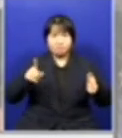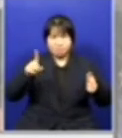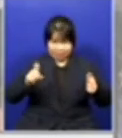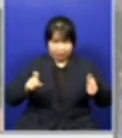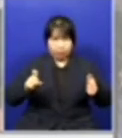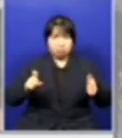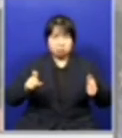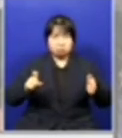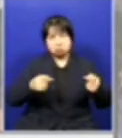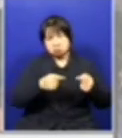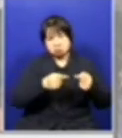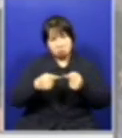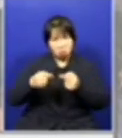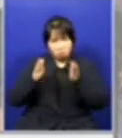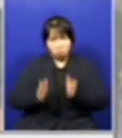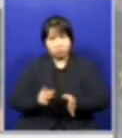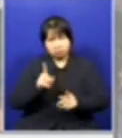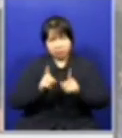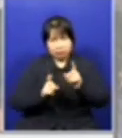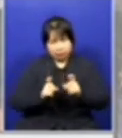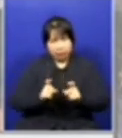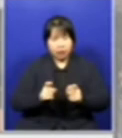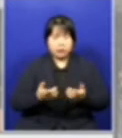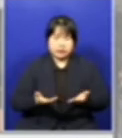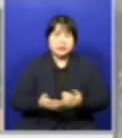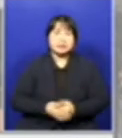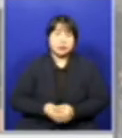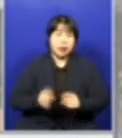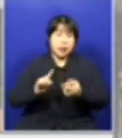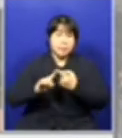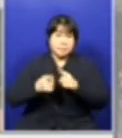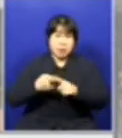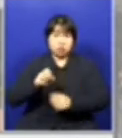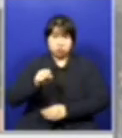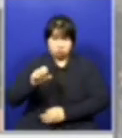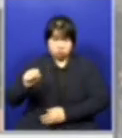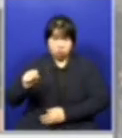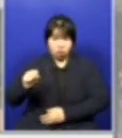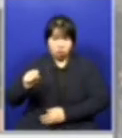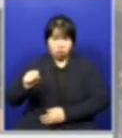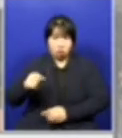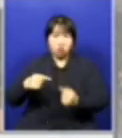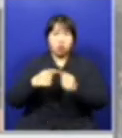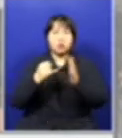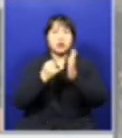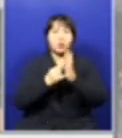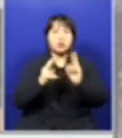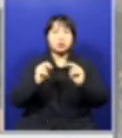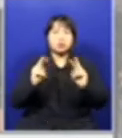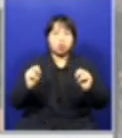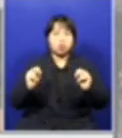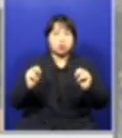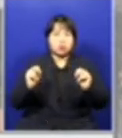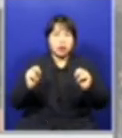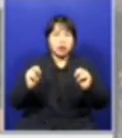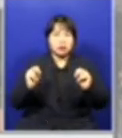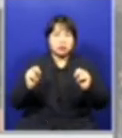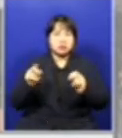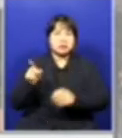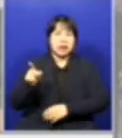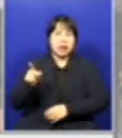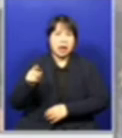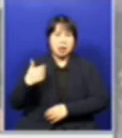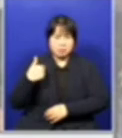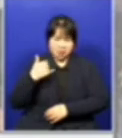ติดต่อกันขนาดเพื่อนของสสผมเนี่ยของเมืองนนทบุรีเนี่ยสสโต้งนี่ก็ไปเผ